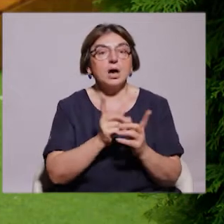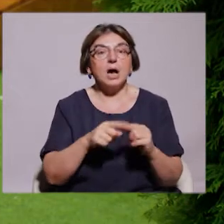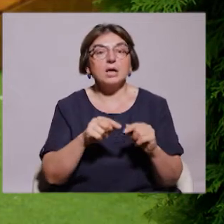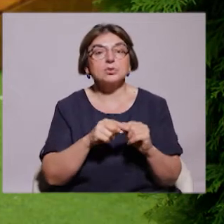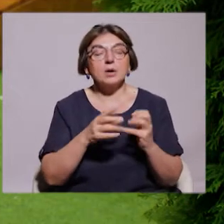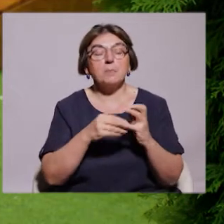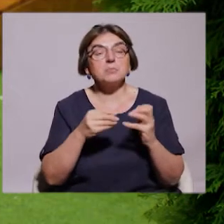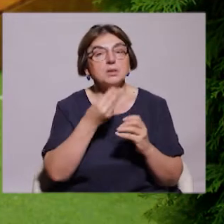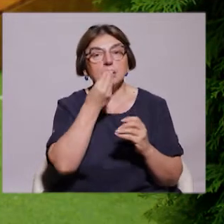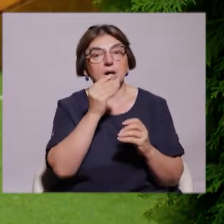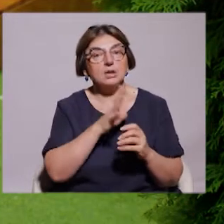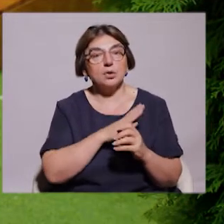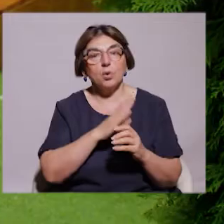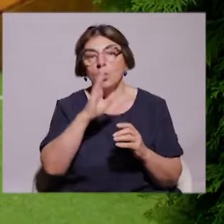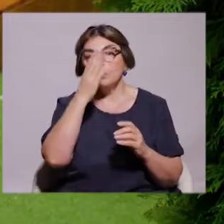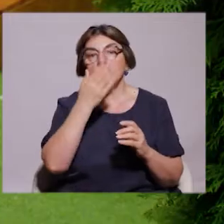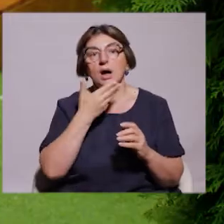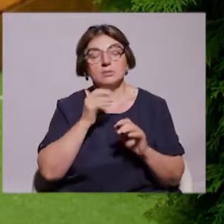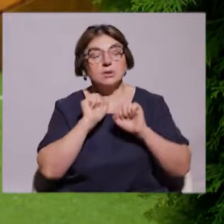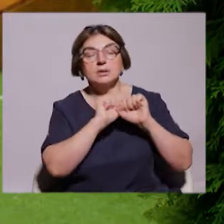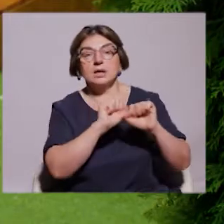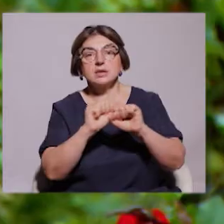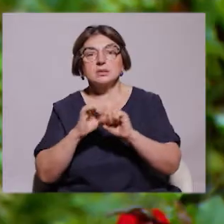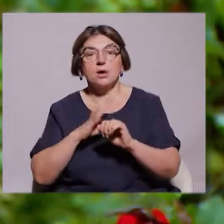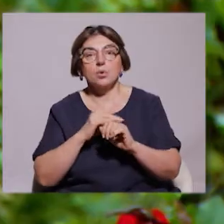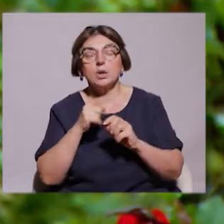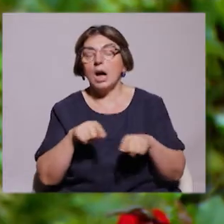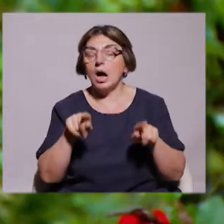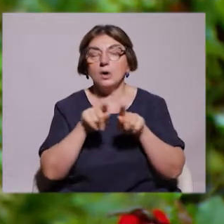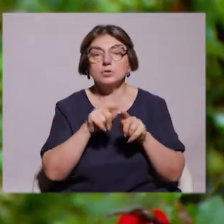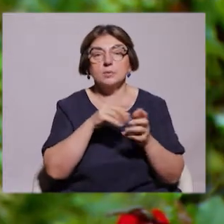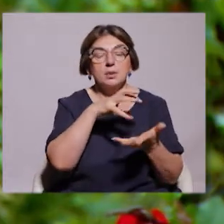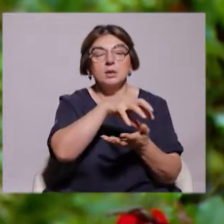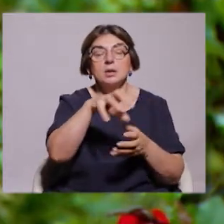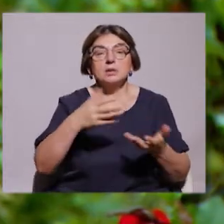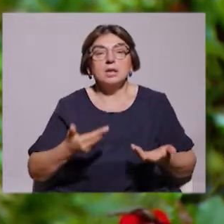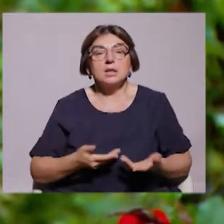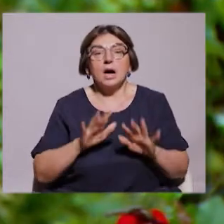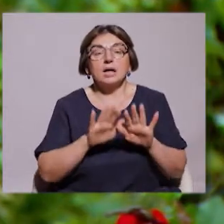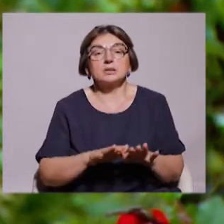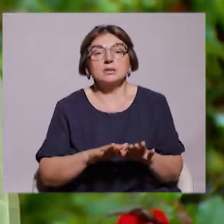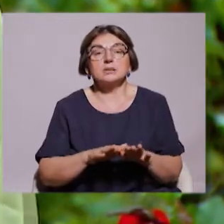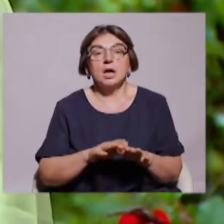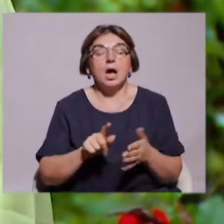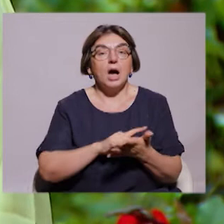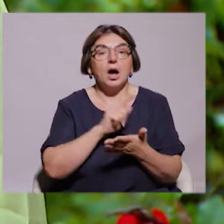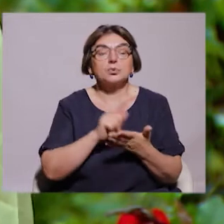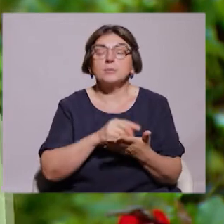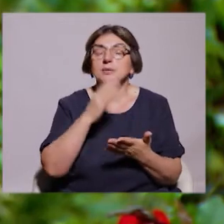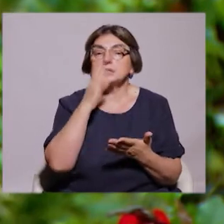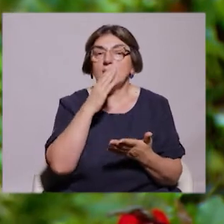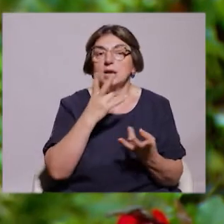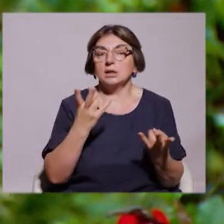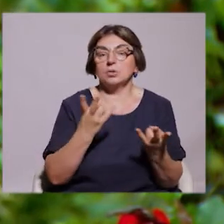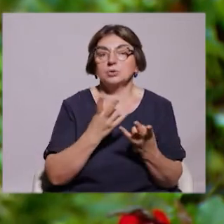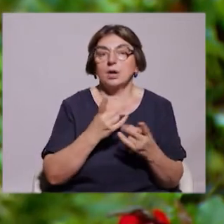მტრებისაგან ადვილად დასაცავი უნდა ყოფილიყო და კოლონიას აუცილებლად უნდა ქონოდა ბავშვებო სასმელი წყალი. ბერძნები ძალიან კარგი ნაოსნები იყვნენ,